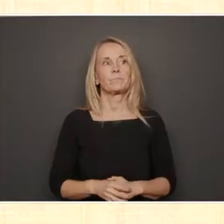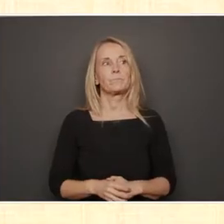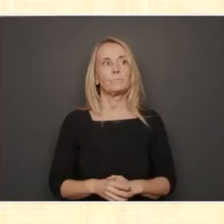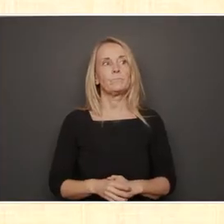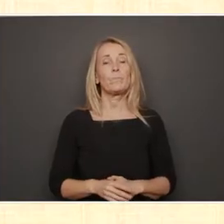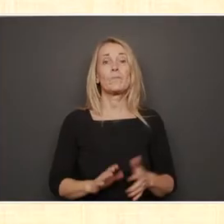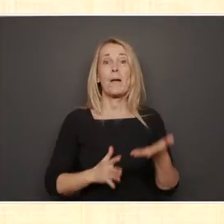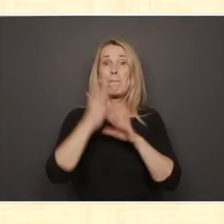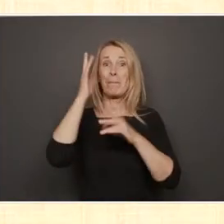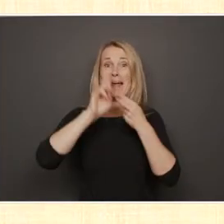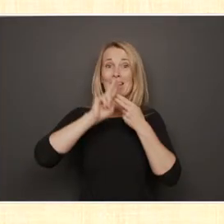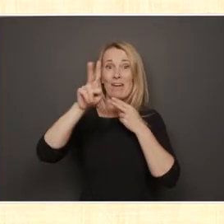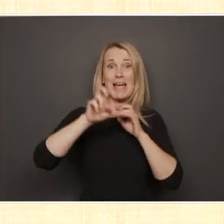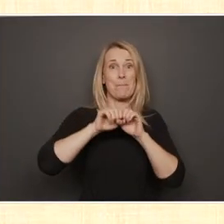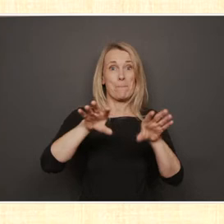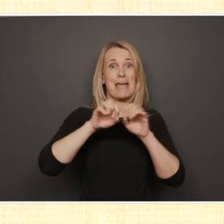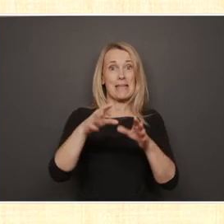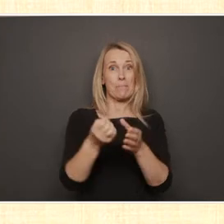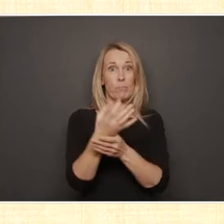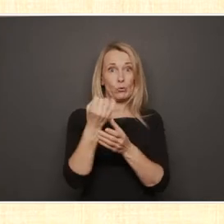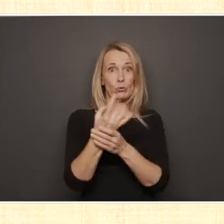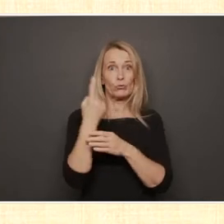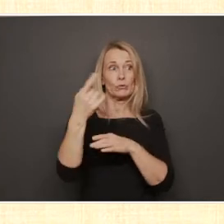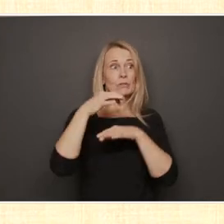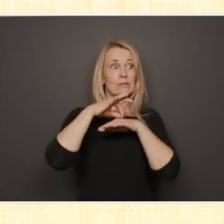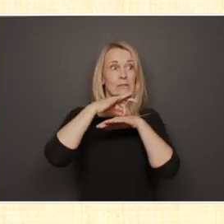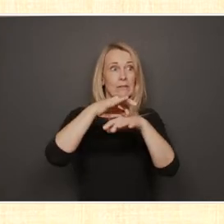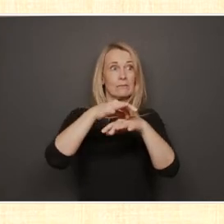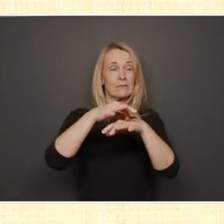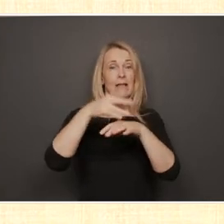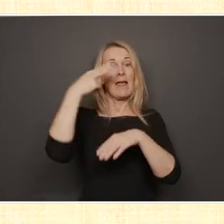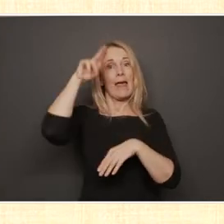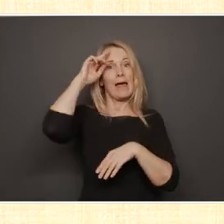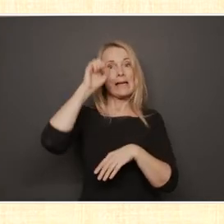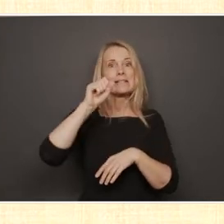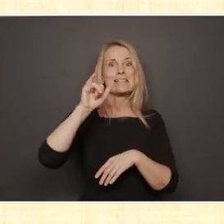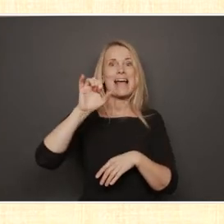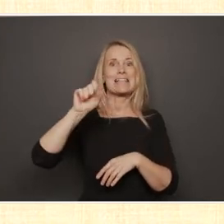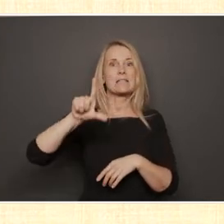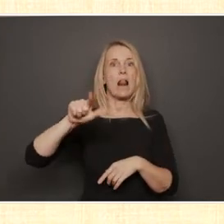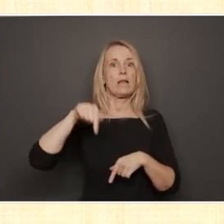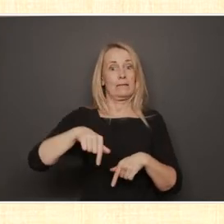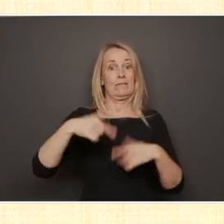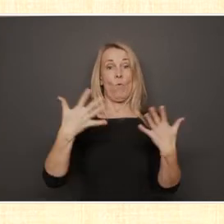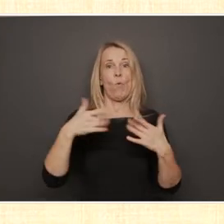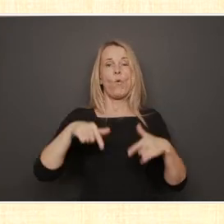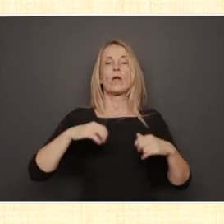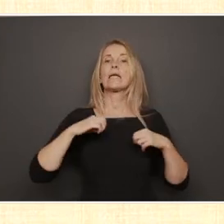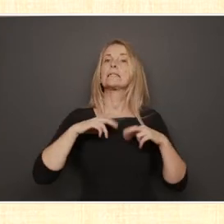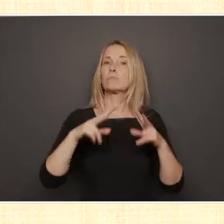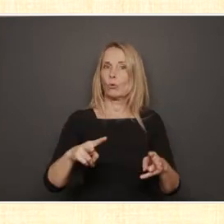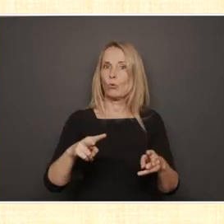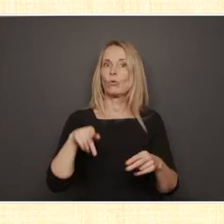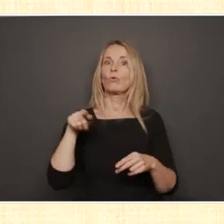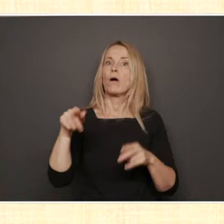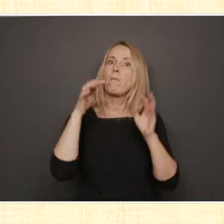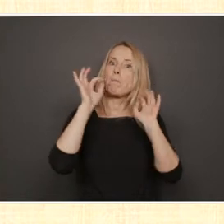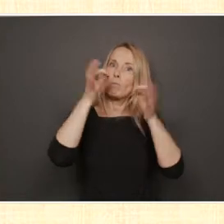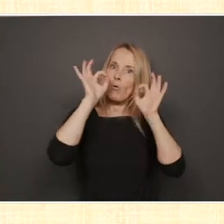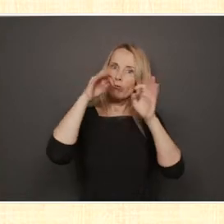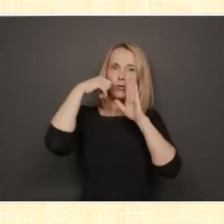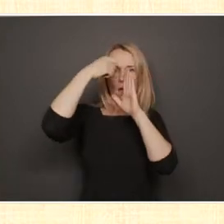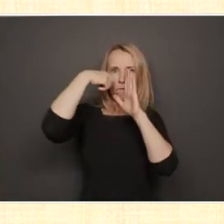Brennweit Medienproduktion unter der Leitung von Herrn Valentin Seisel mit Sitz in Innsbruck widmet sich der professionellen Film-